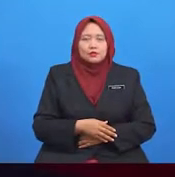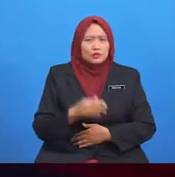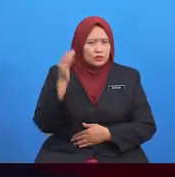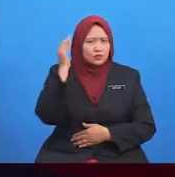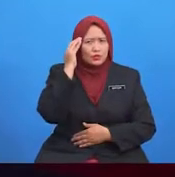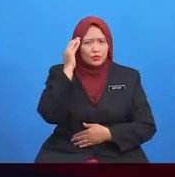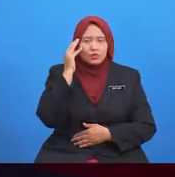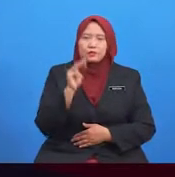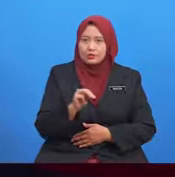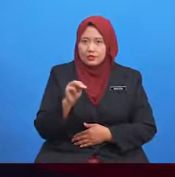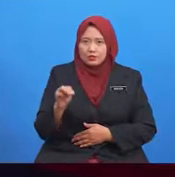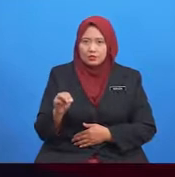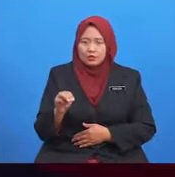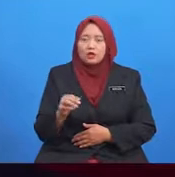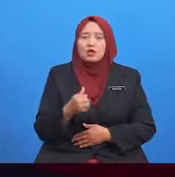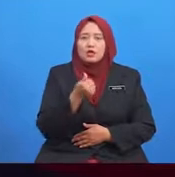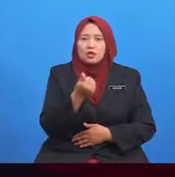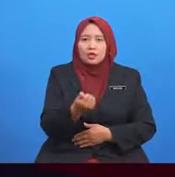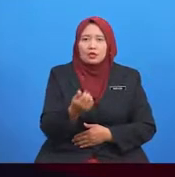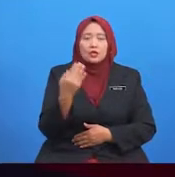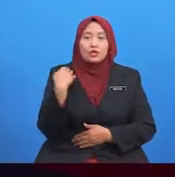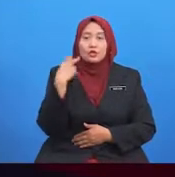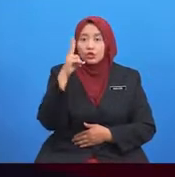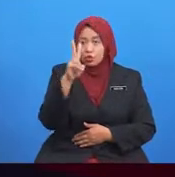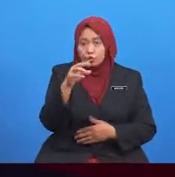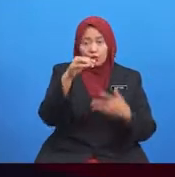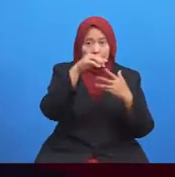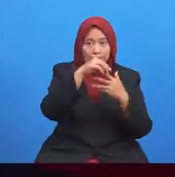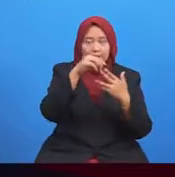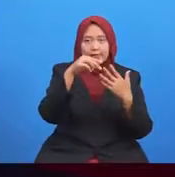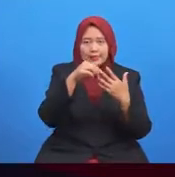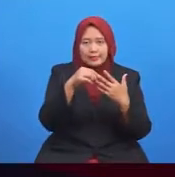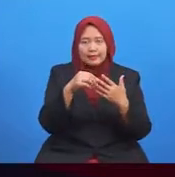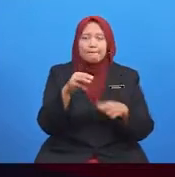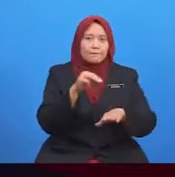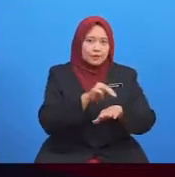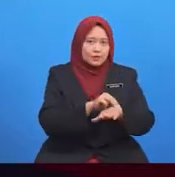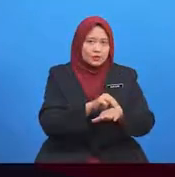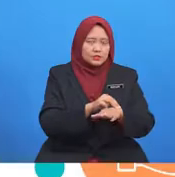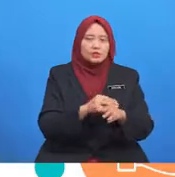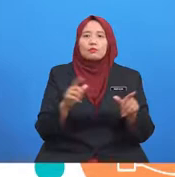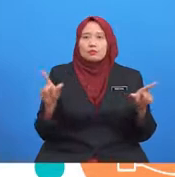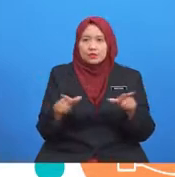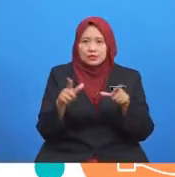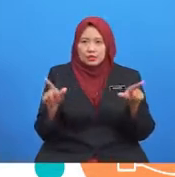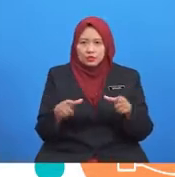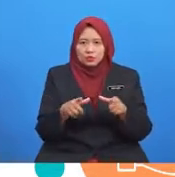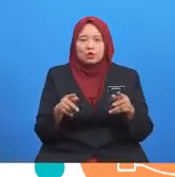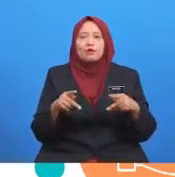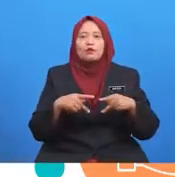Tahukah murid-murid, anda mempunyai 2 pilihan semasa melakukan